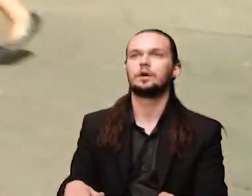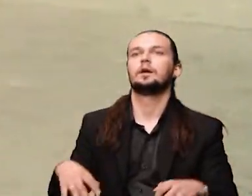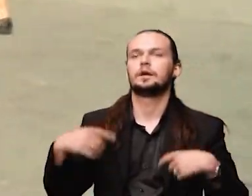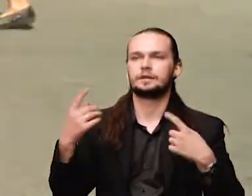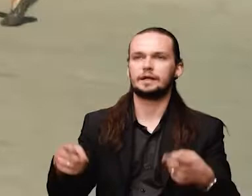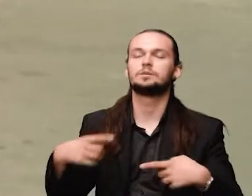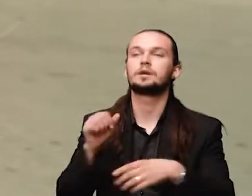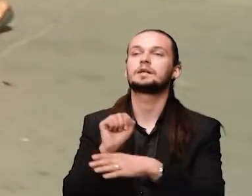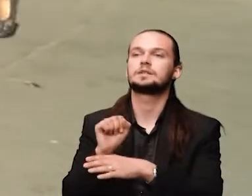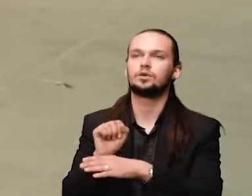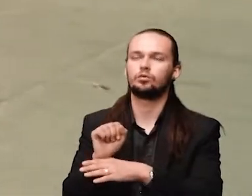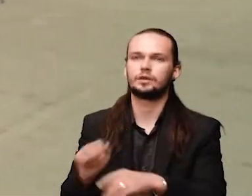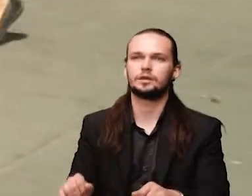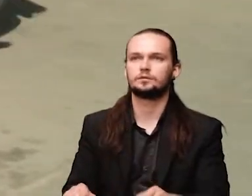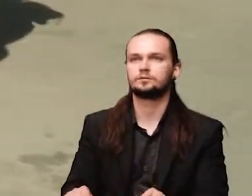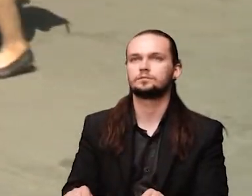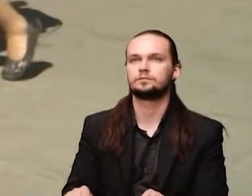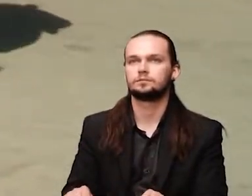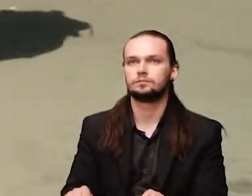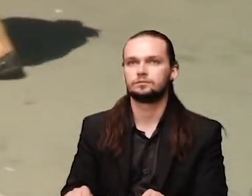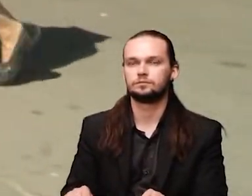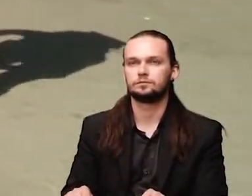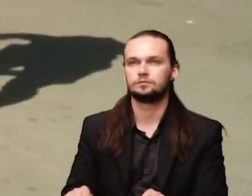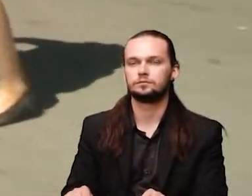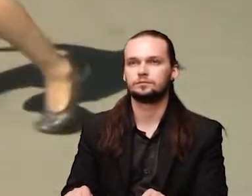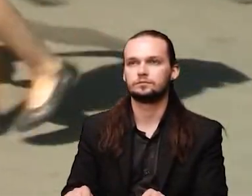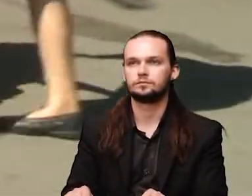Все, мы едем к остановке. Наконец-то.